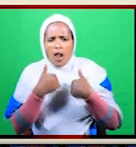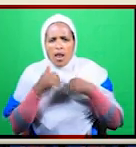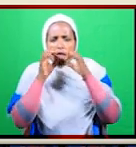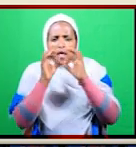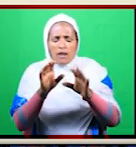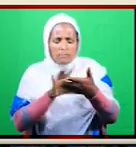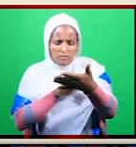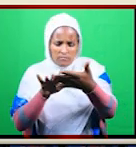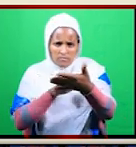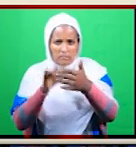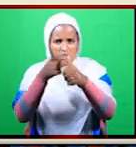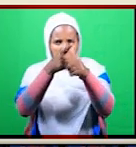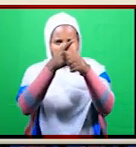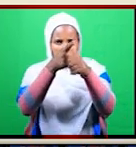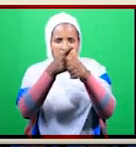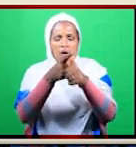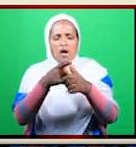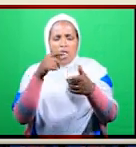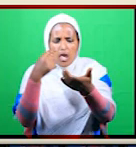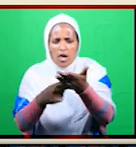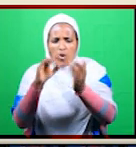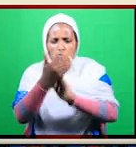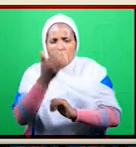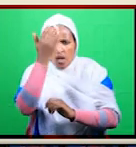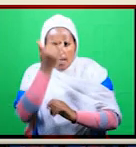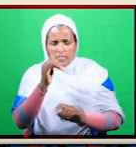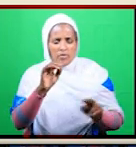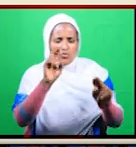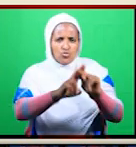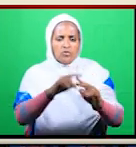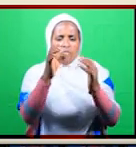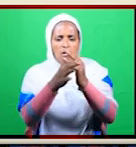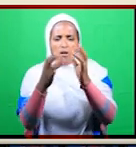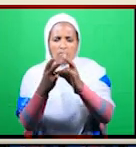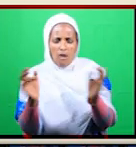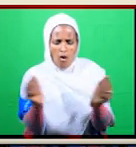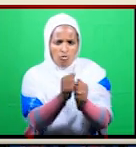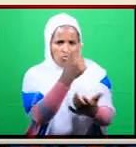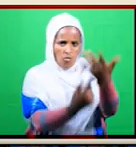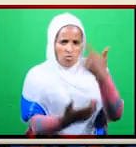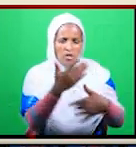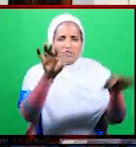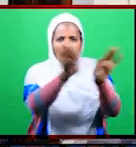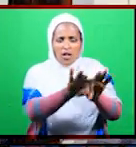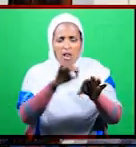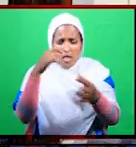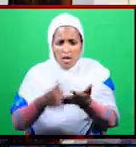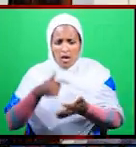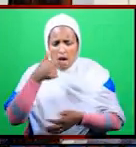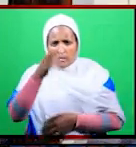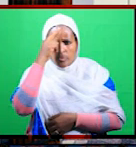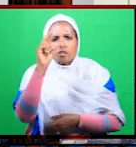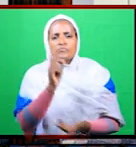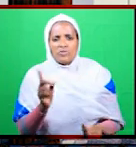የሚለው ማጥናት ነው በመጀመሪያ ደረጃ። ይሄም ከሆነ ለምን የሚለውን ቁጭ ብሎ መወያየት ያስፈልጋል። ይህን